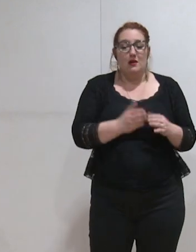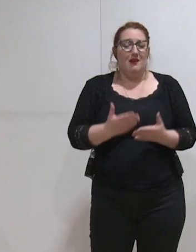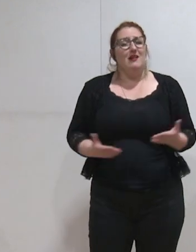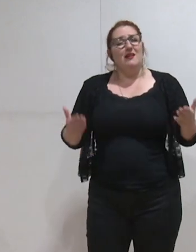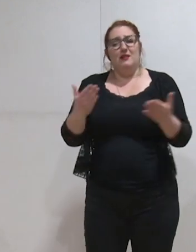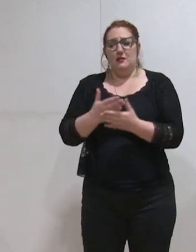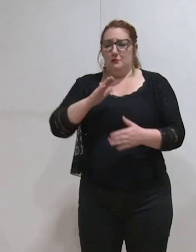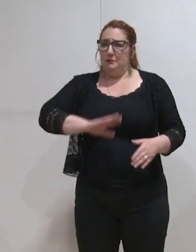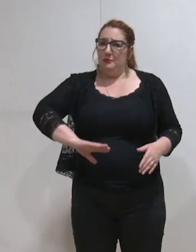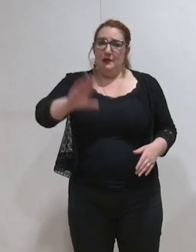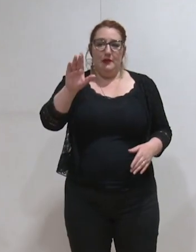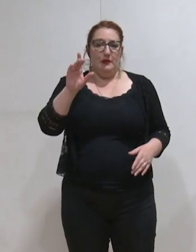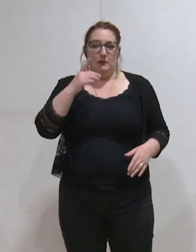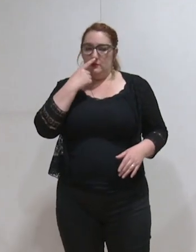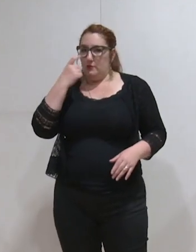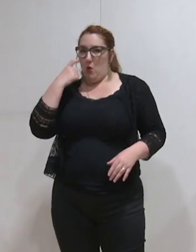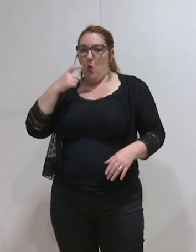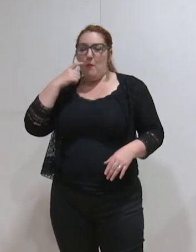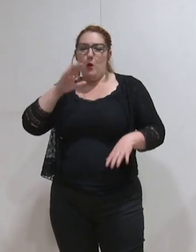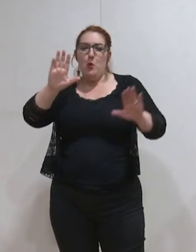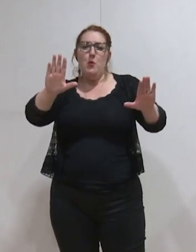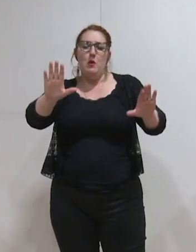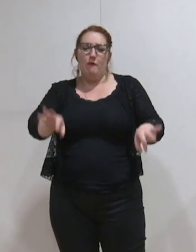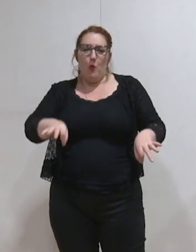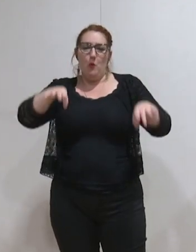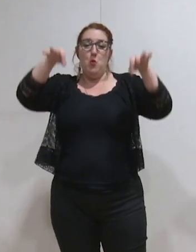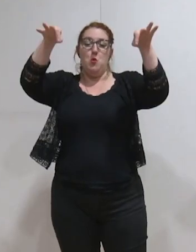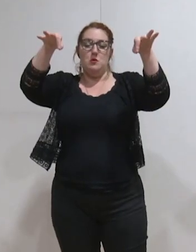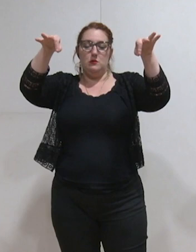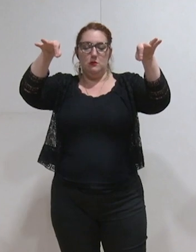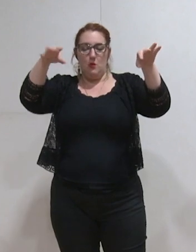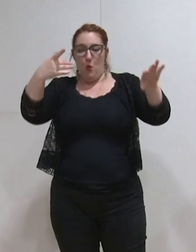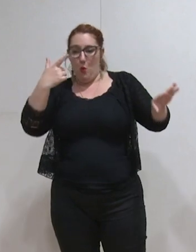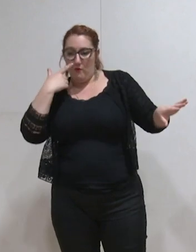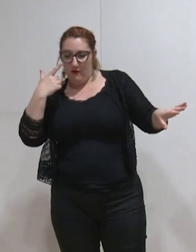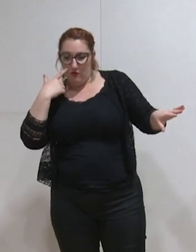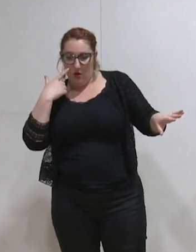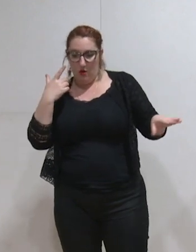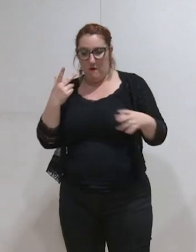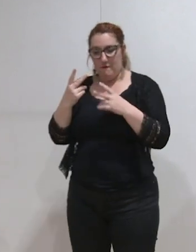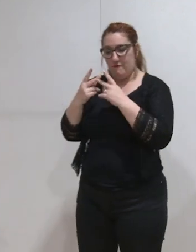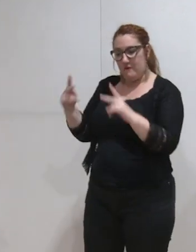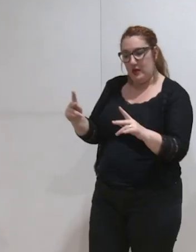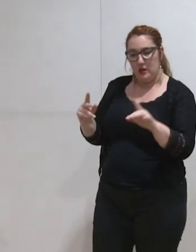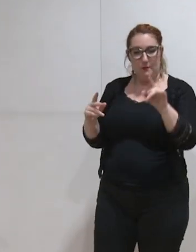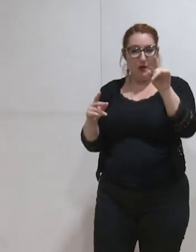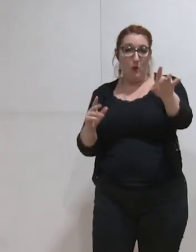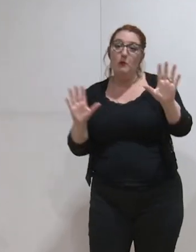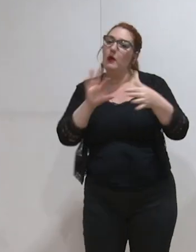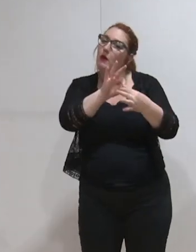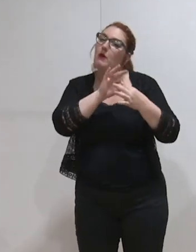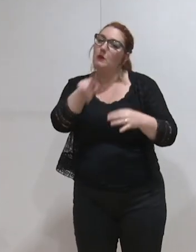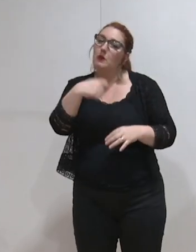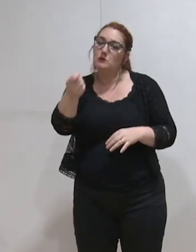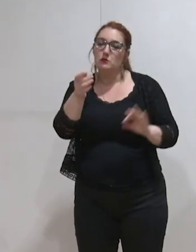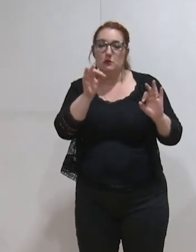qu'il faut qu'on arrête le film et qu'on se qu'on regarde qui entre la ville et eux mais en bonne intelligence avec eux he il y a pas